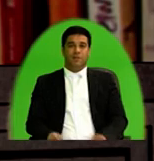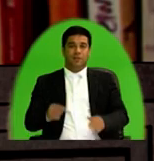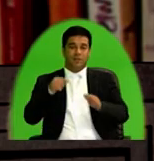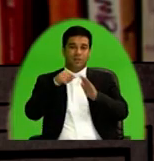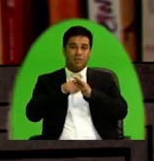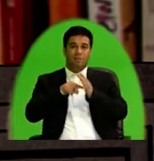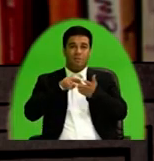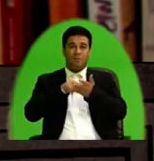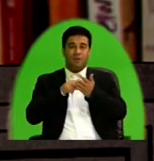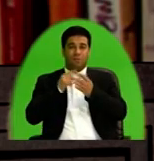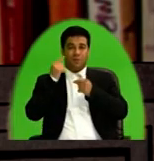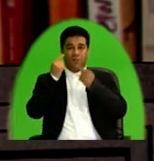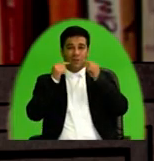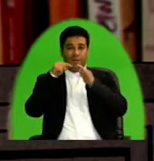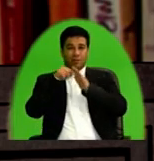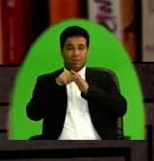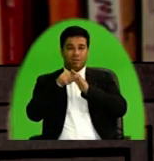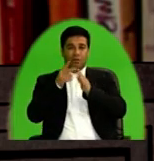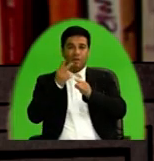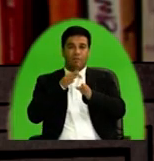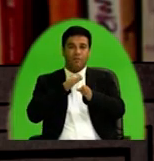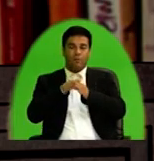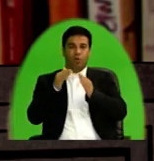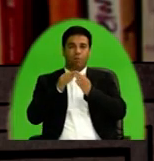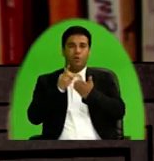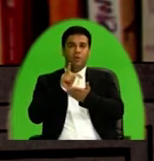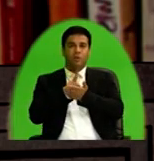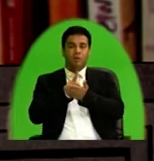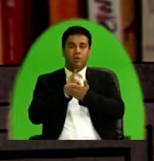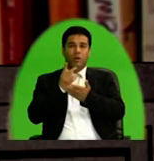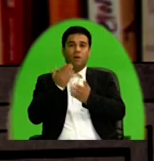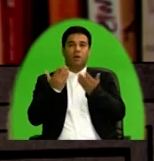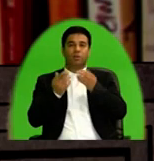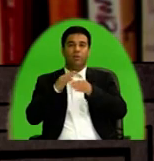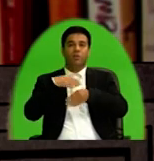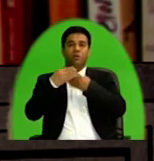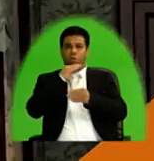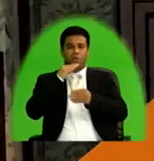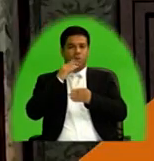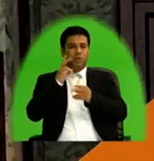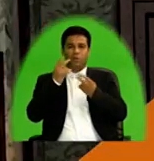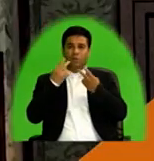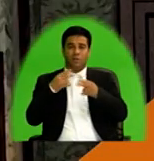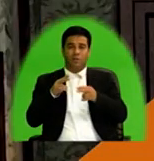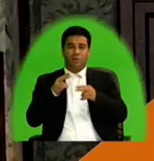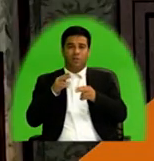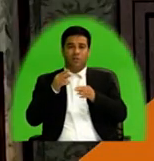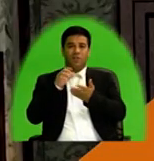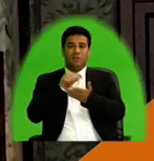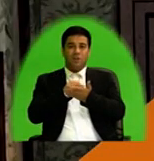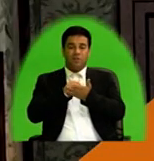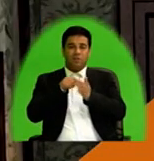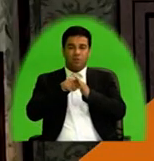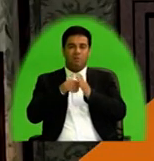Систематически, аккуратно вы должны выполнять домашние задания, которые рекомендует логопед. Занятия не должны